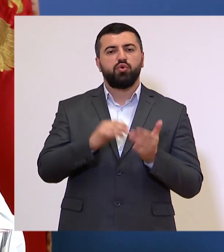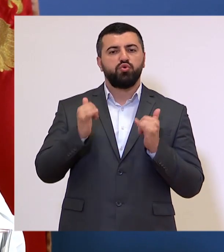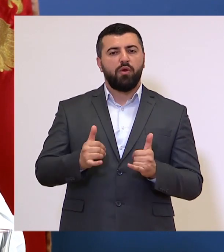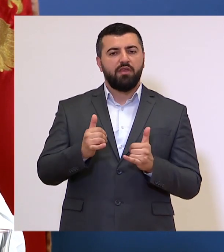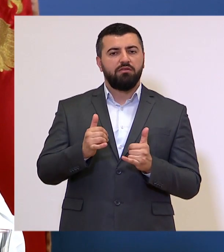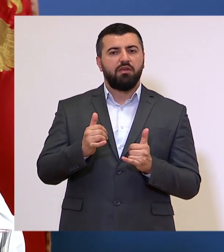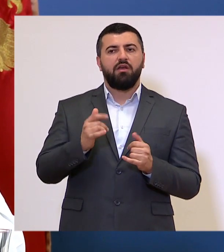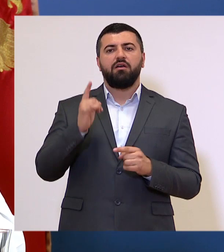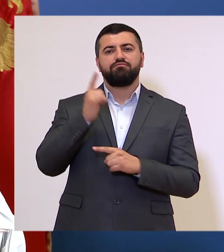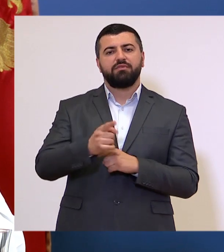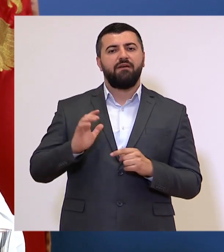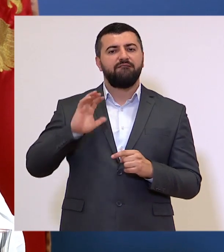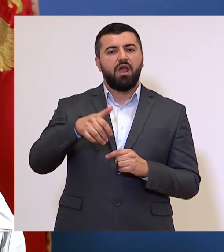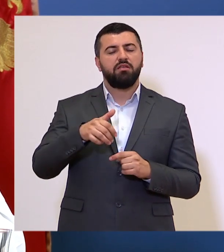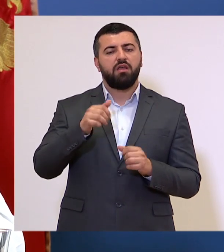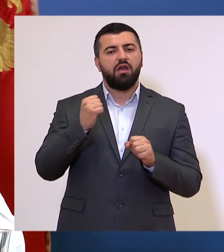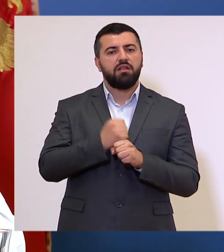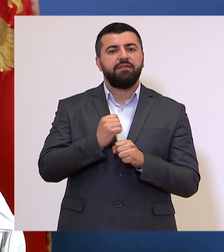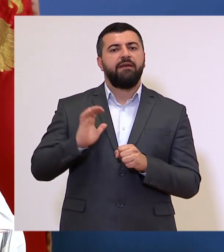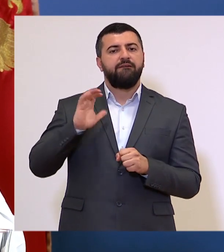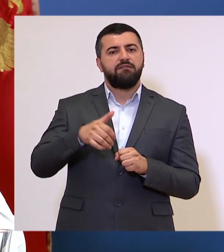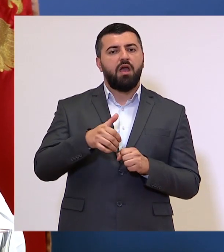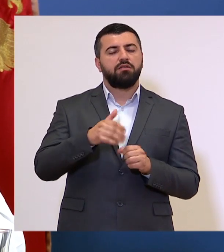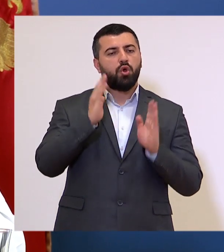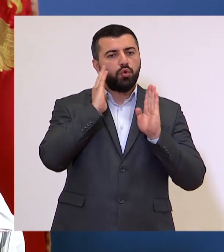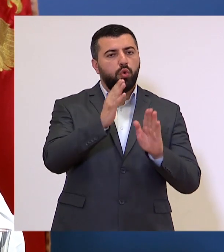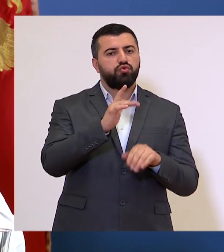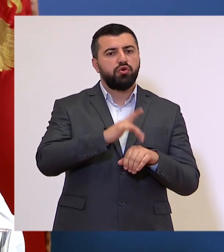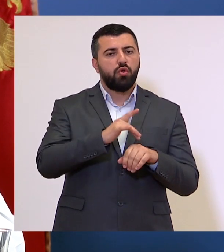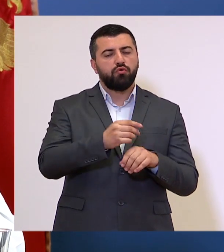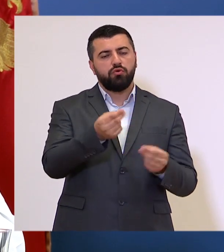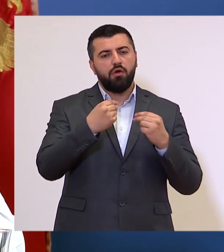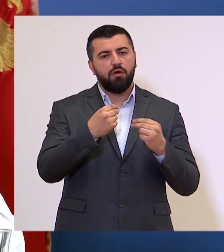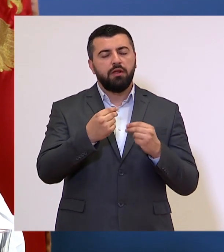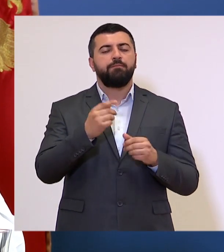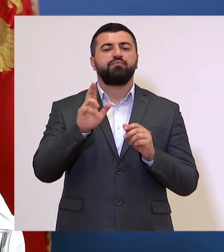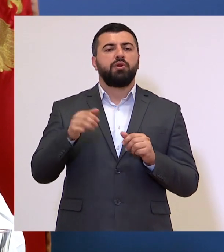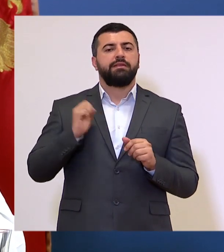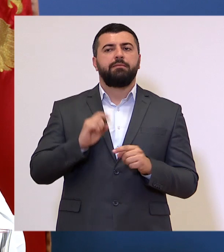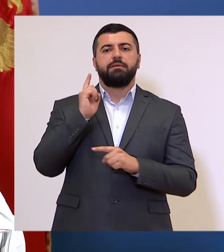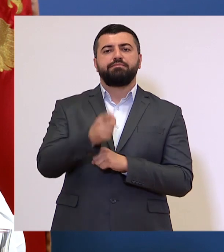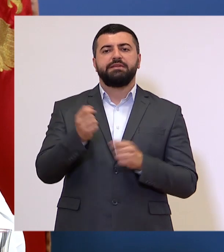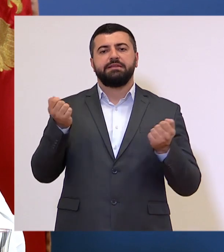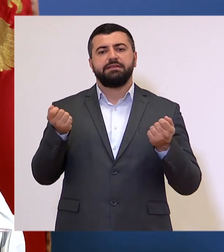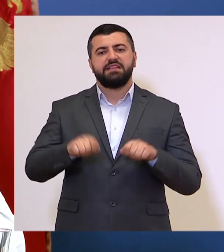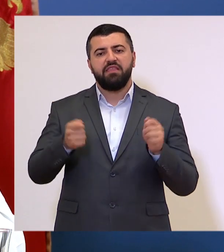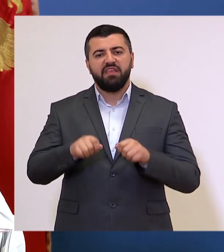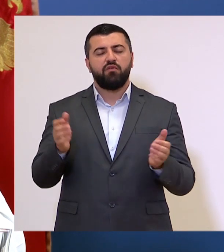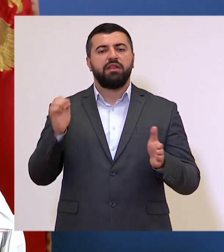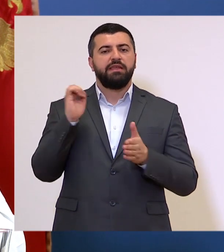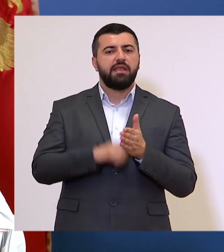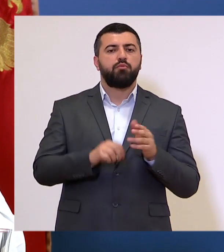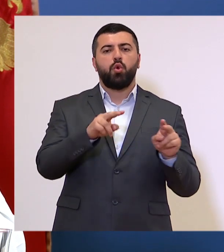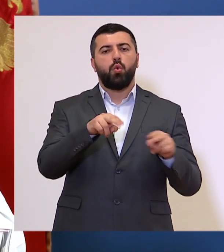sada kandidovali, vlada je, odnosno nacionalni koordinacijeni tim ili tijelo, usvojili